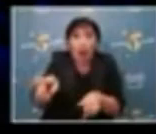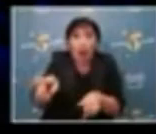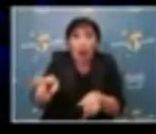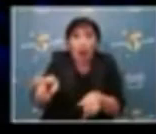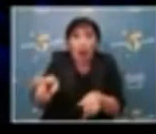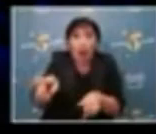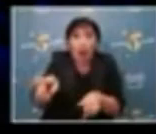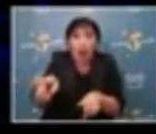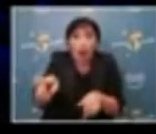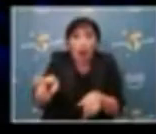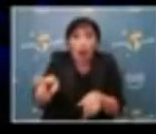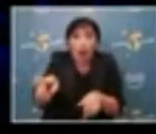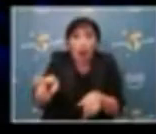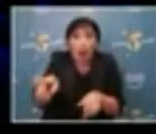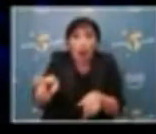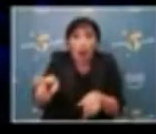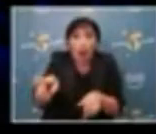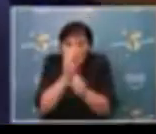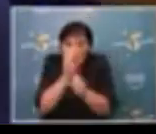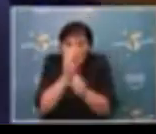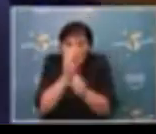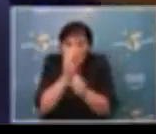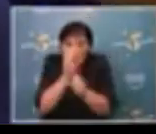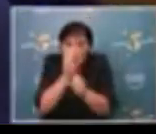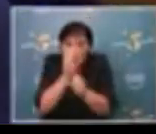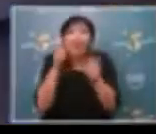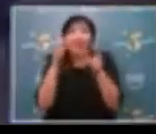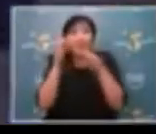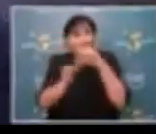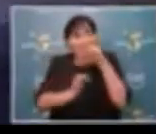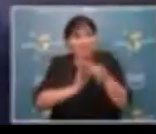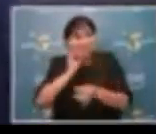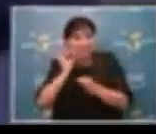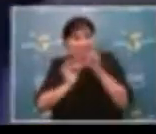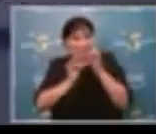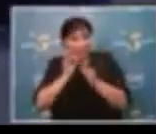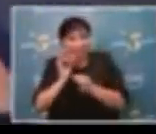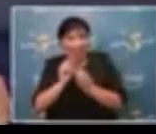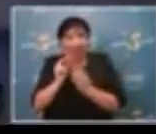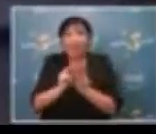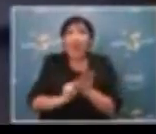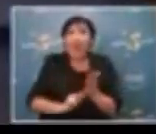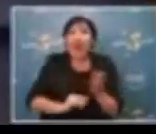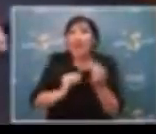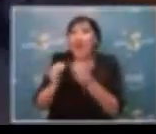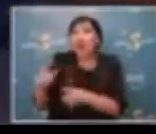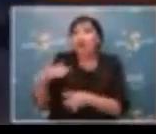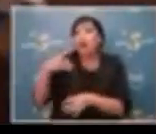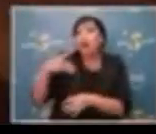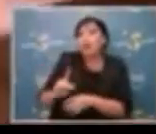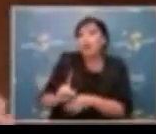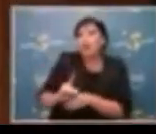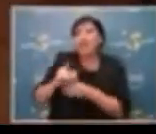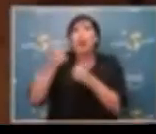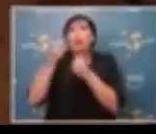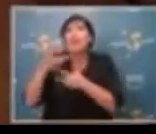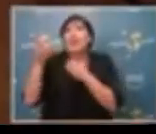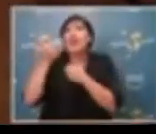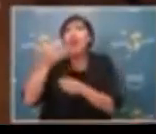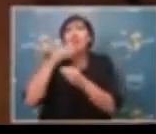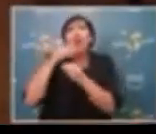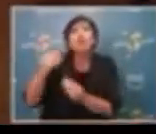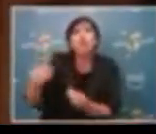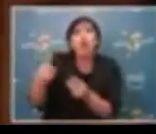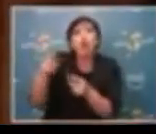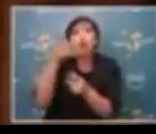cosa significa adesso? Significa dare una narrazione al PD, dare una narrazione a migliaia di giovani che